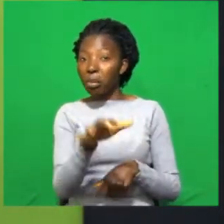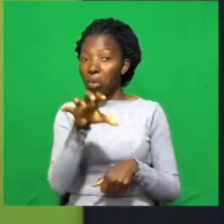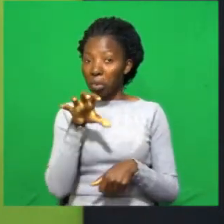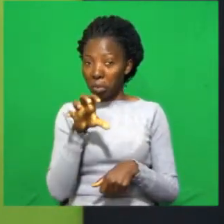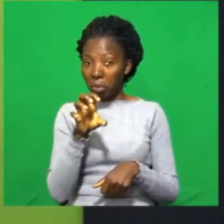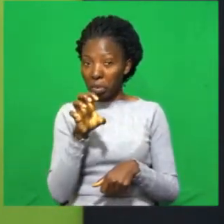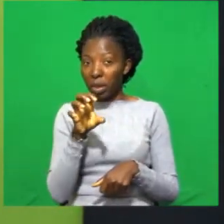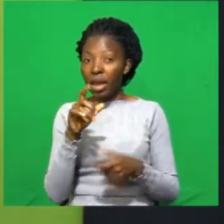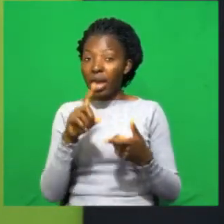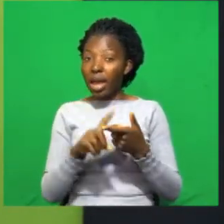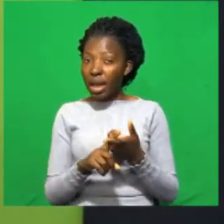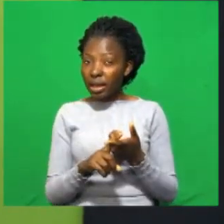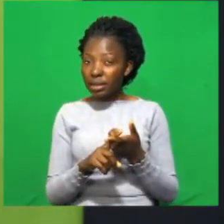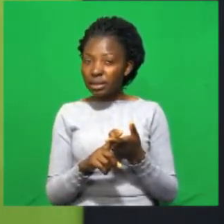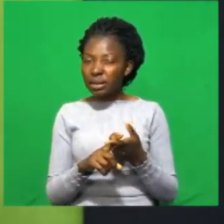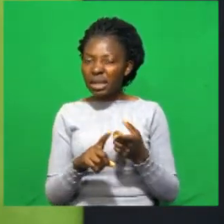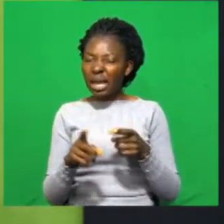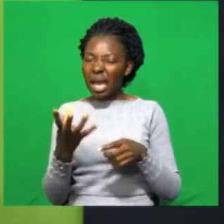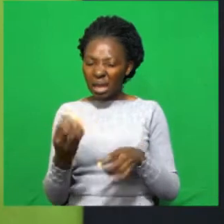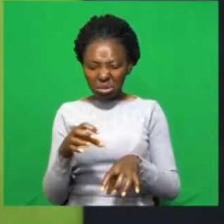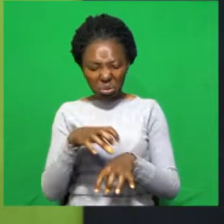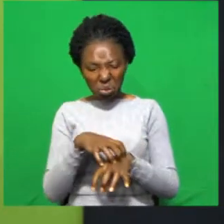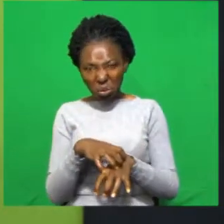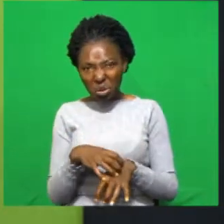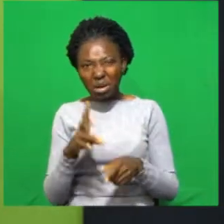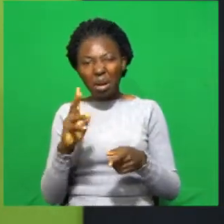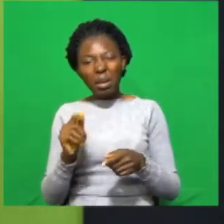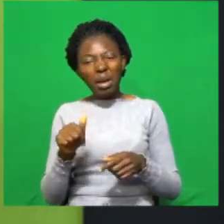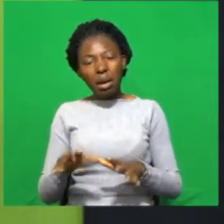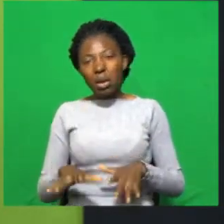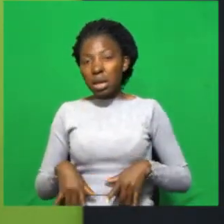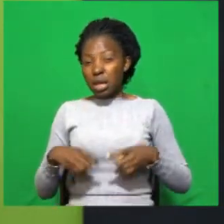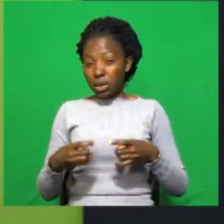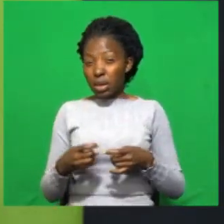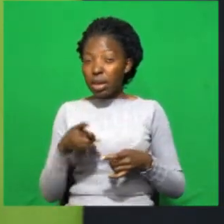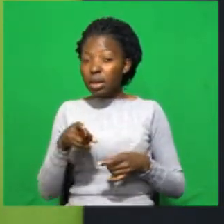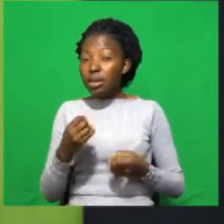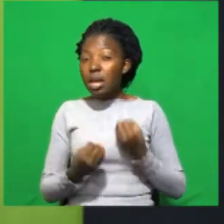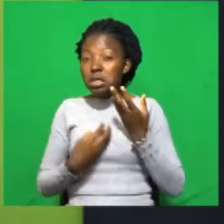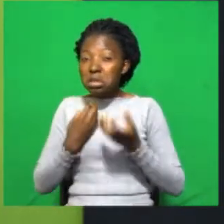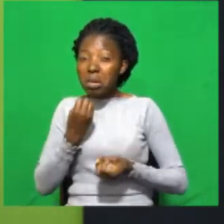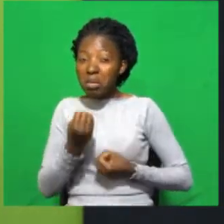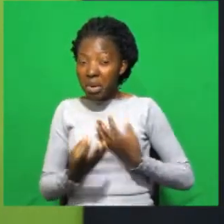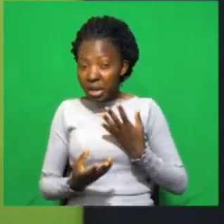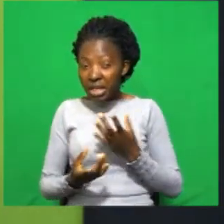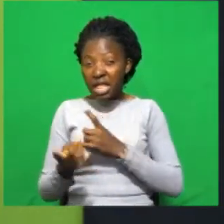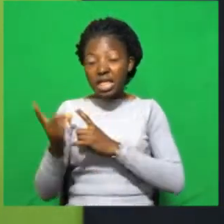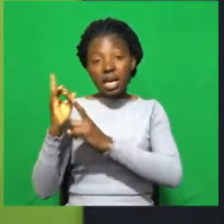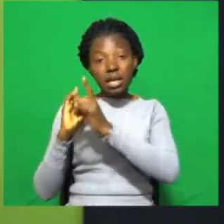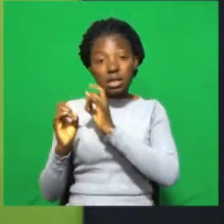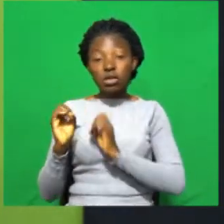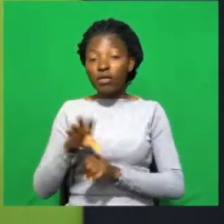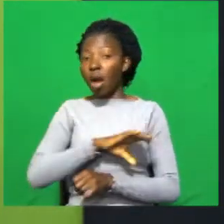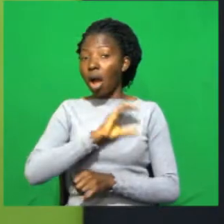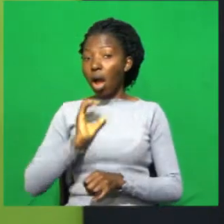ndobva waonekwa uchimboita kunge waita ronda rinouraya. Kutsanangurwa kwenhoroondo yeChristian